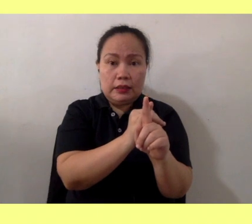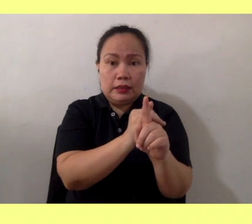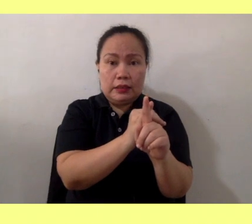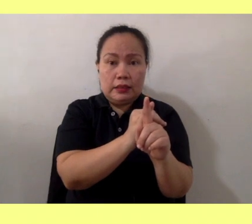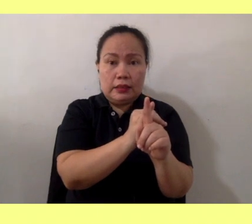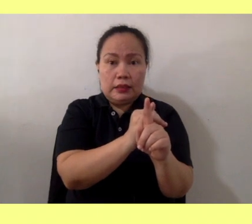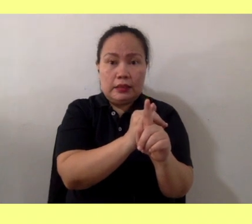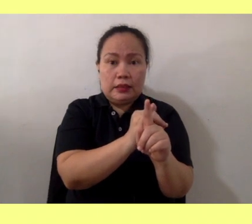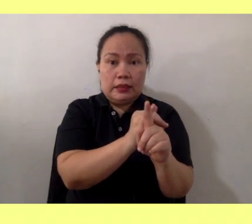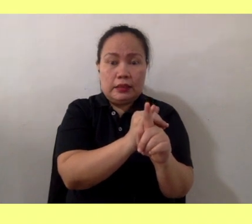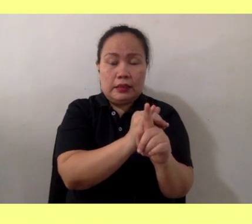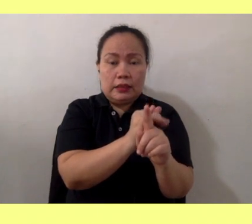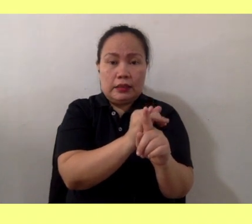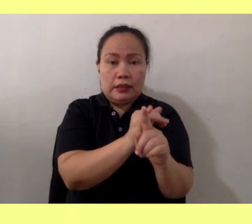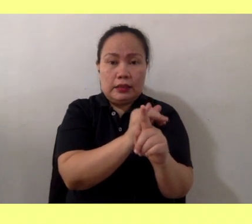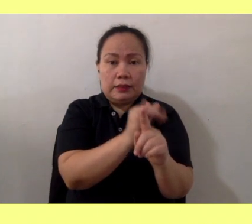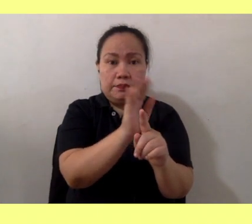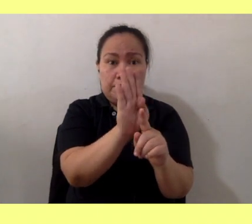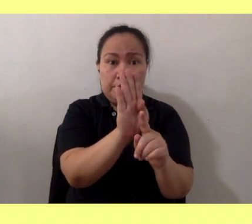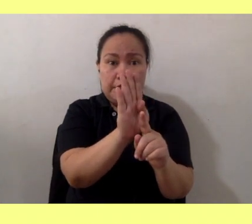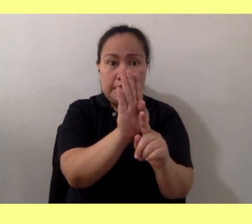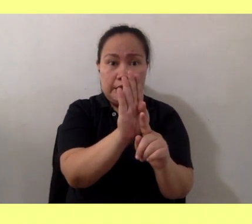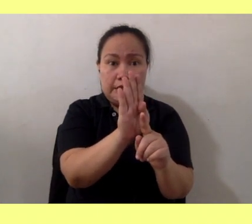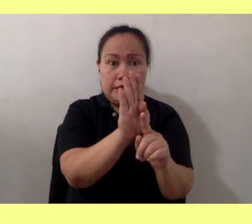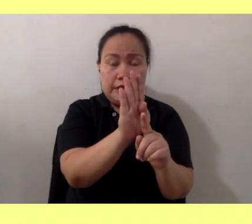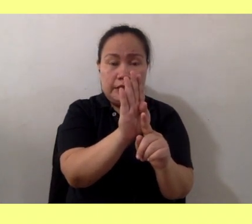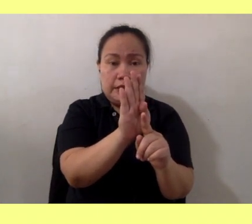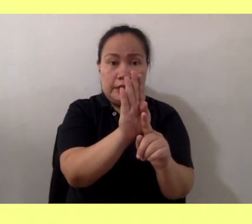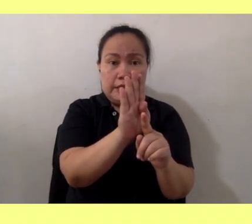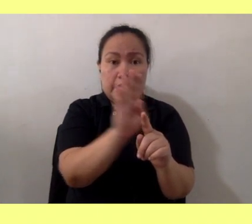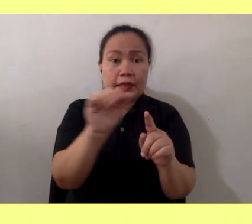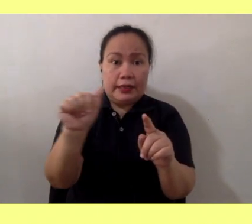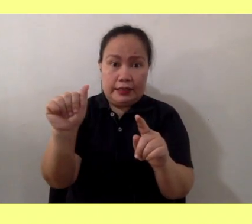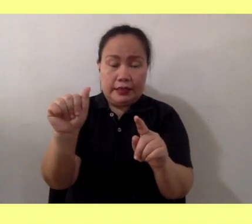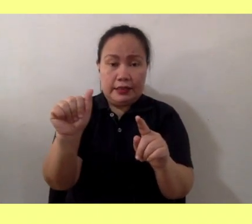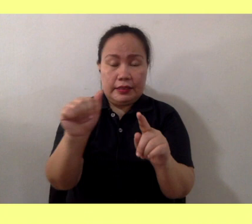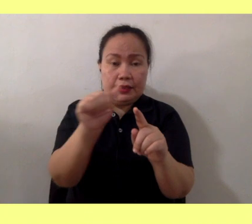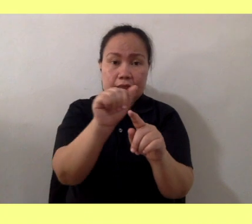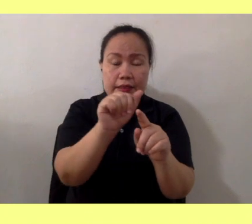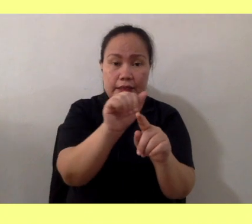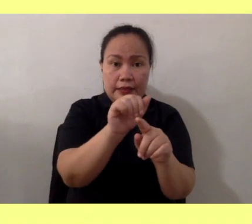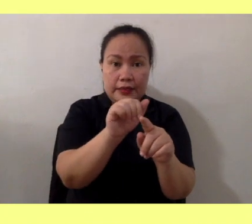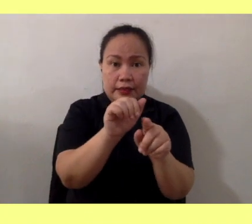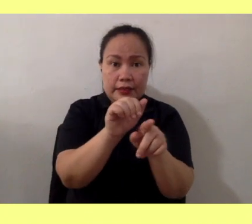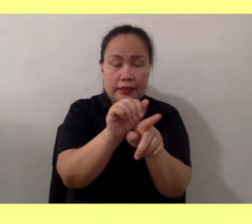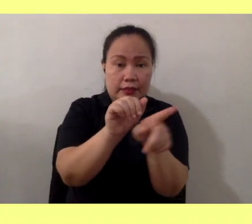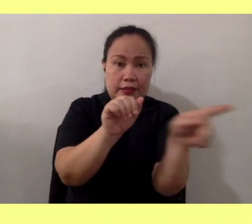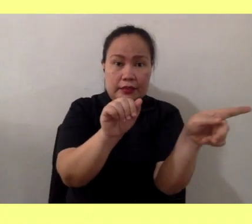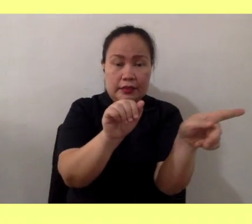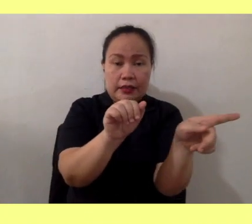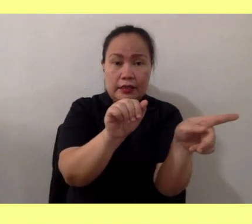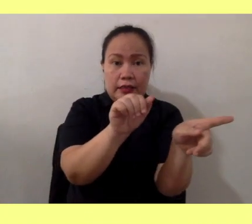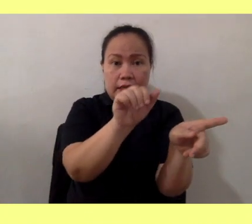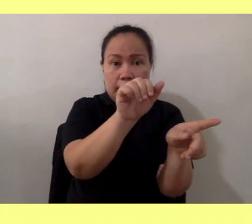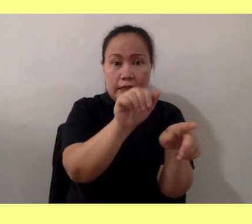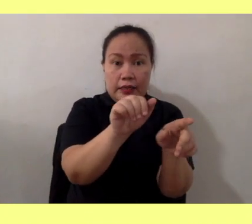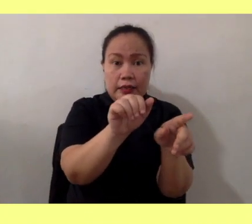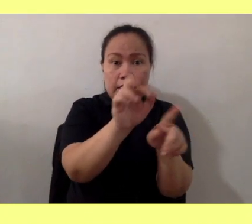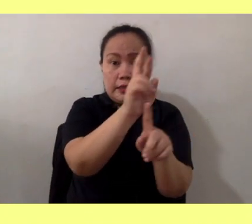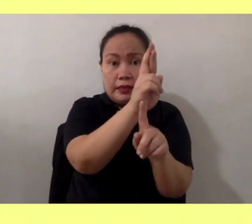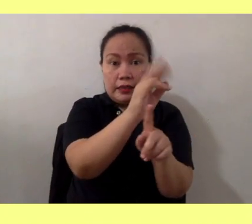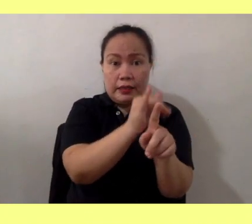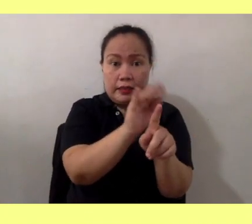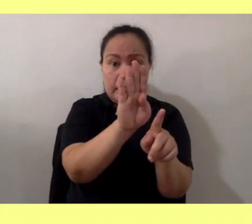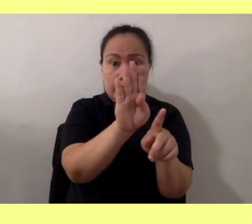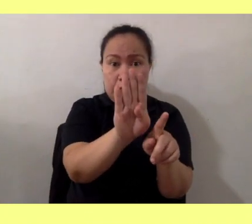these two are considered opposite rays. So, dapat laging pair. So, as symbol na ginagamit natin dyan, ganun din. Kasi